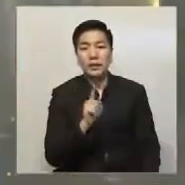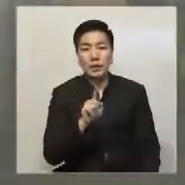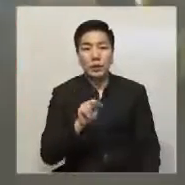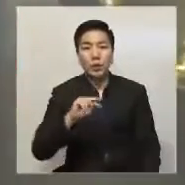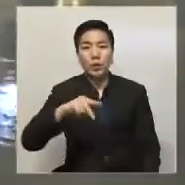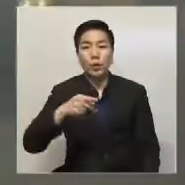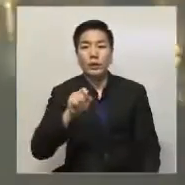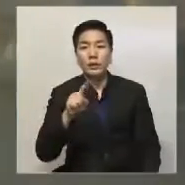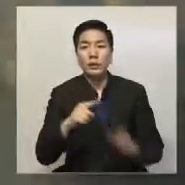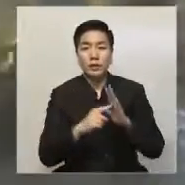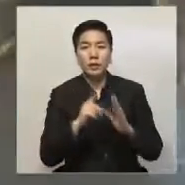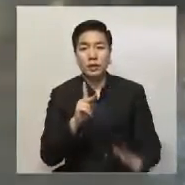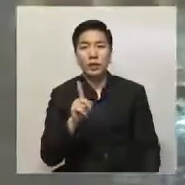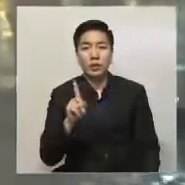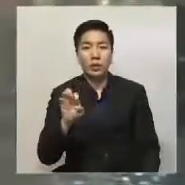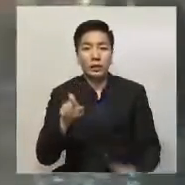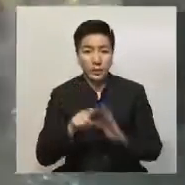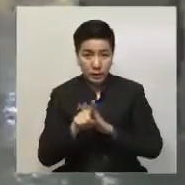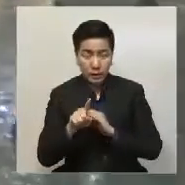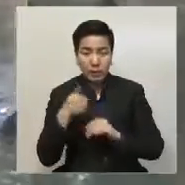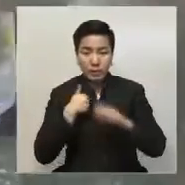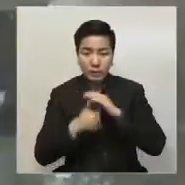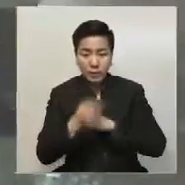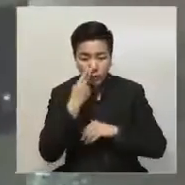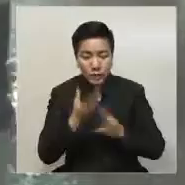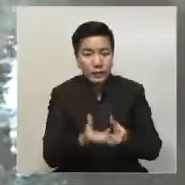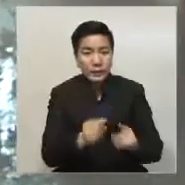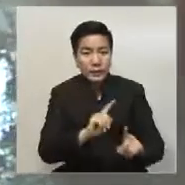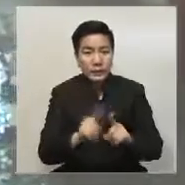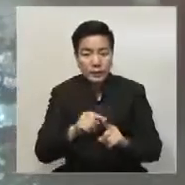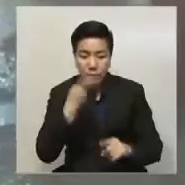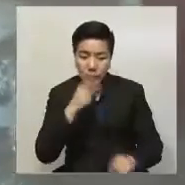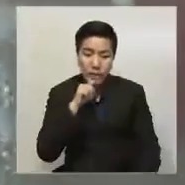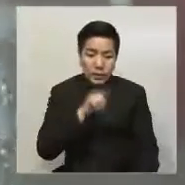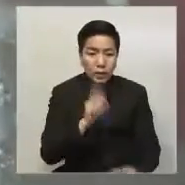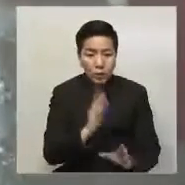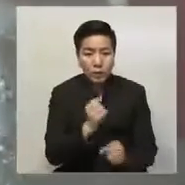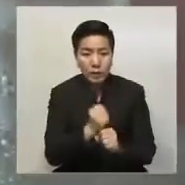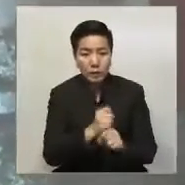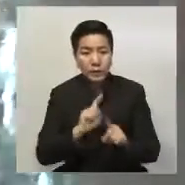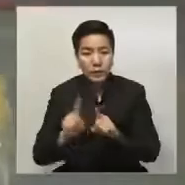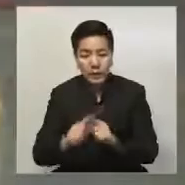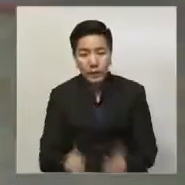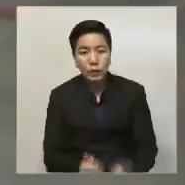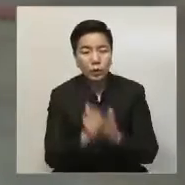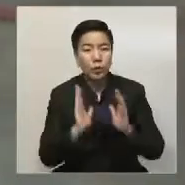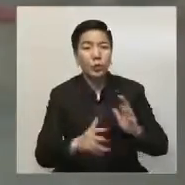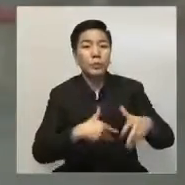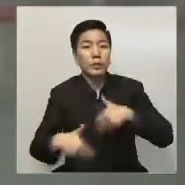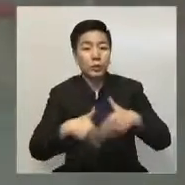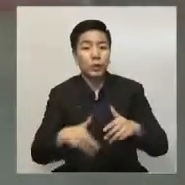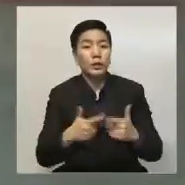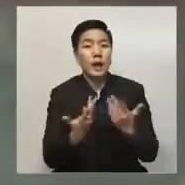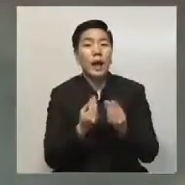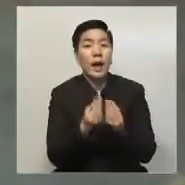ากรพร้อมด้วยหน่วยงานที่เกี่ยวข้องนะคะก็ลงไปในพื้นที่ค่ะเพื่อที่จะไปสั่งการเจ้าหน้าที่นะคะในการให้ความช่วยเหลือประช